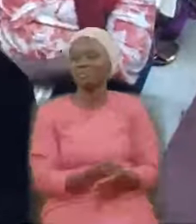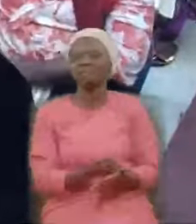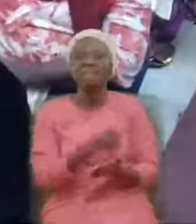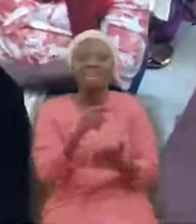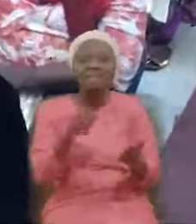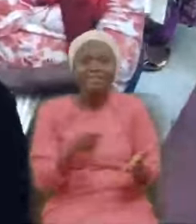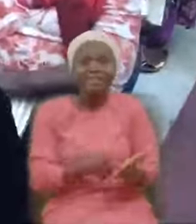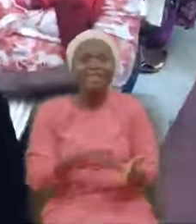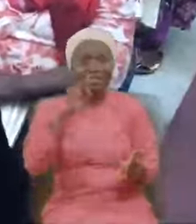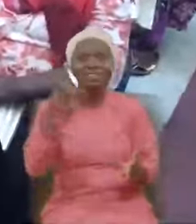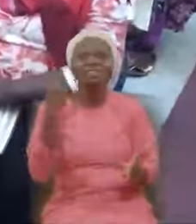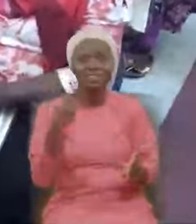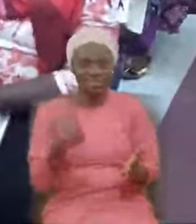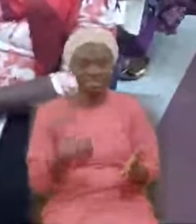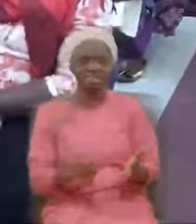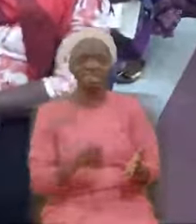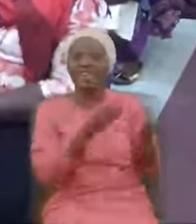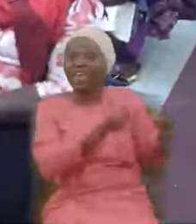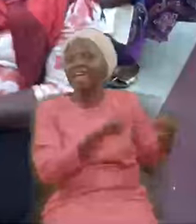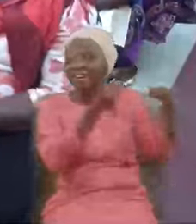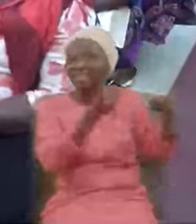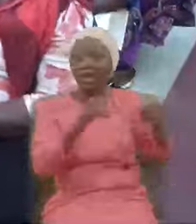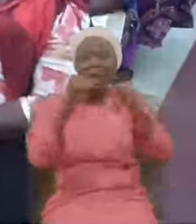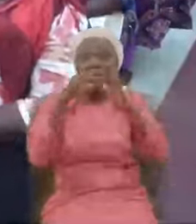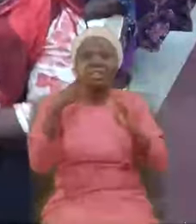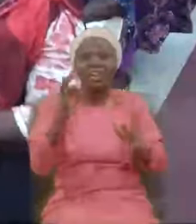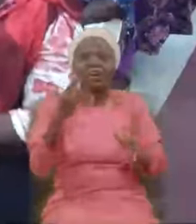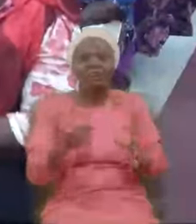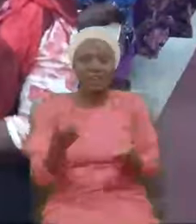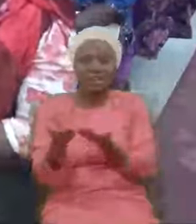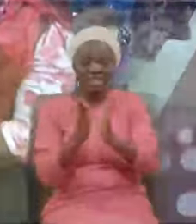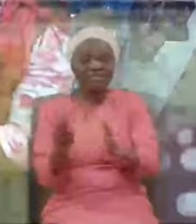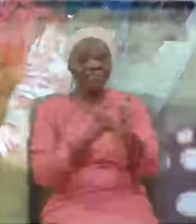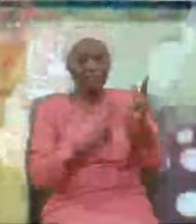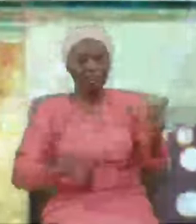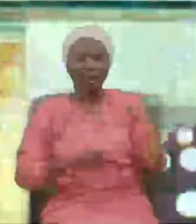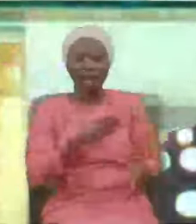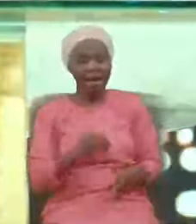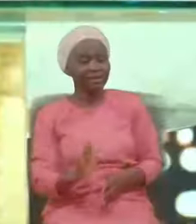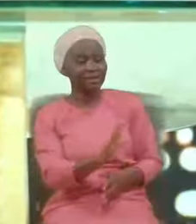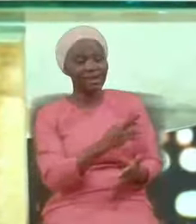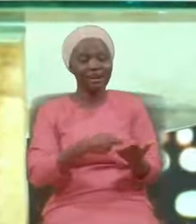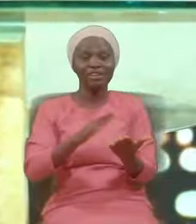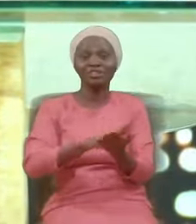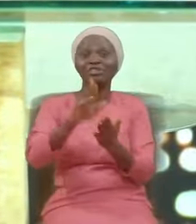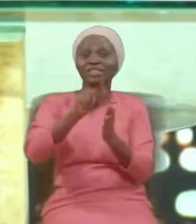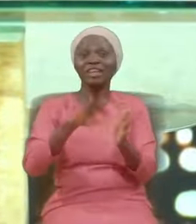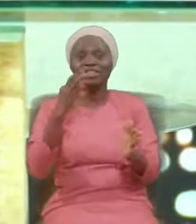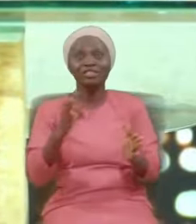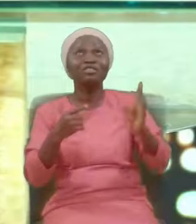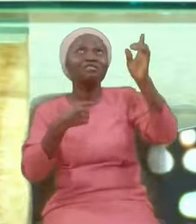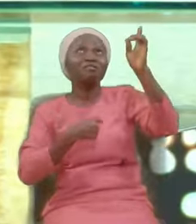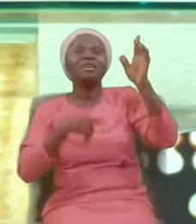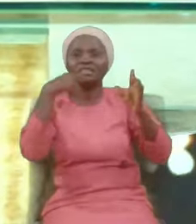l'héritage des serviteurs de l'Éternel. Tel est le salut qui leur viendra de